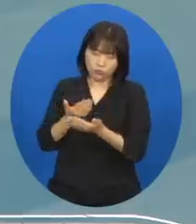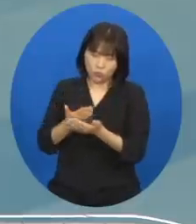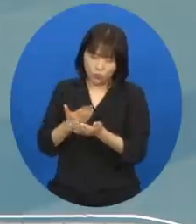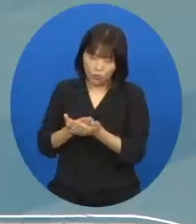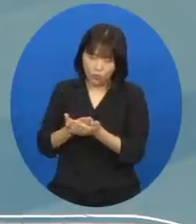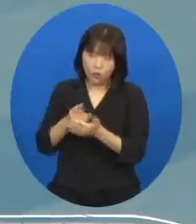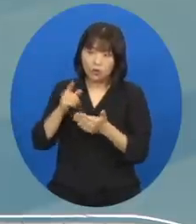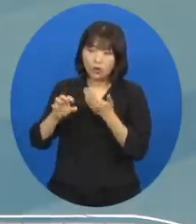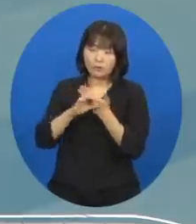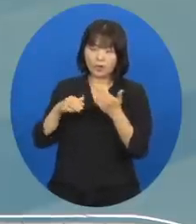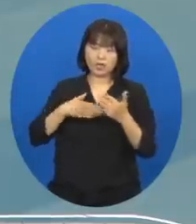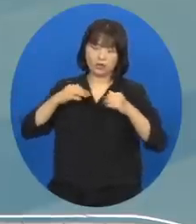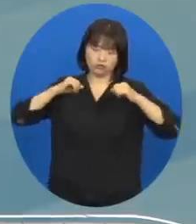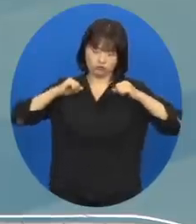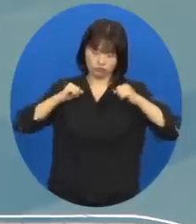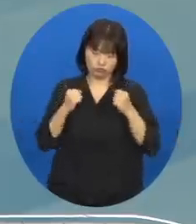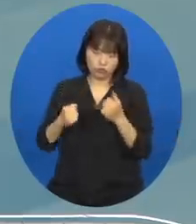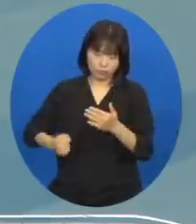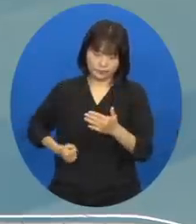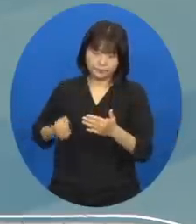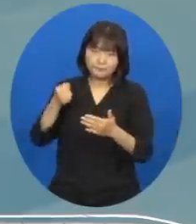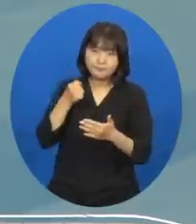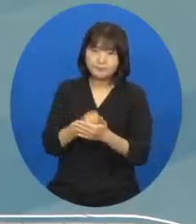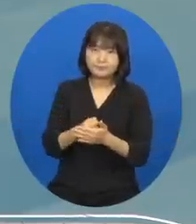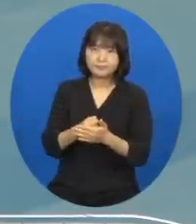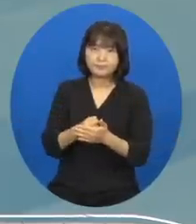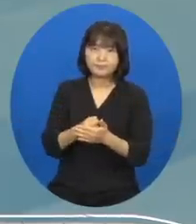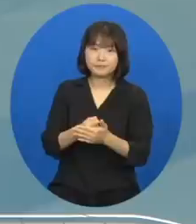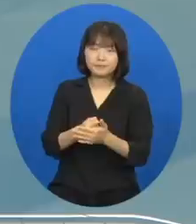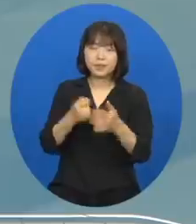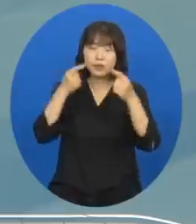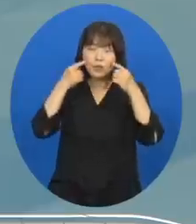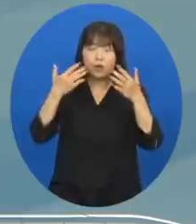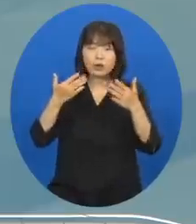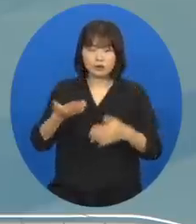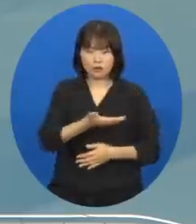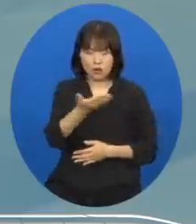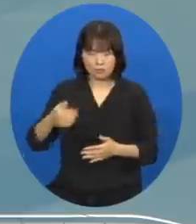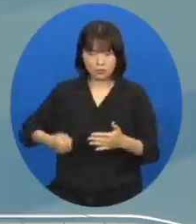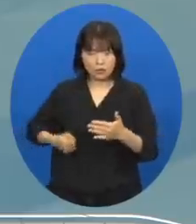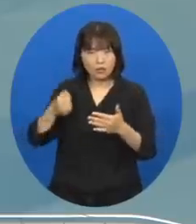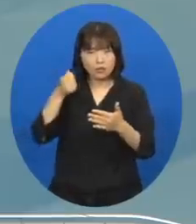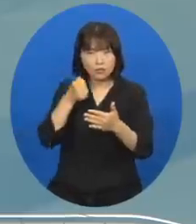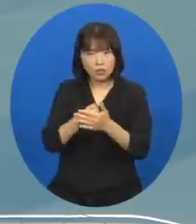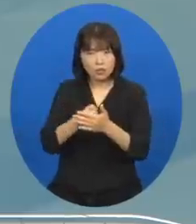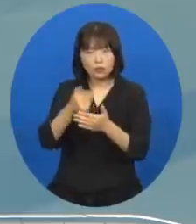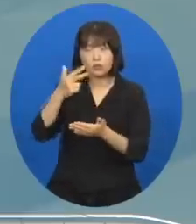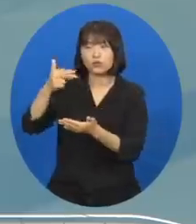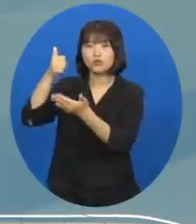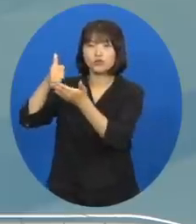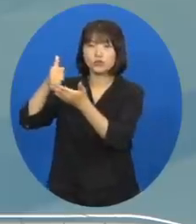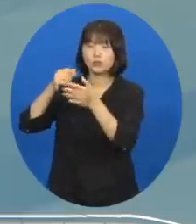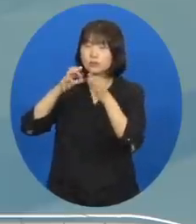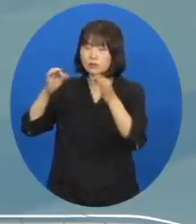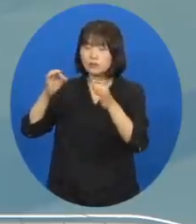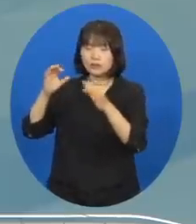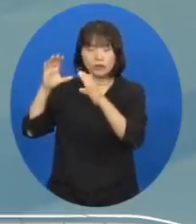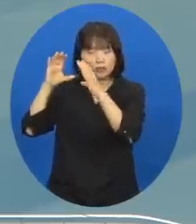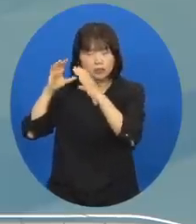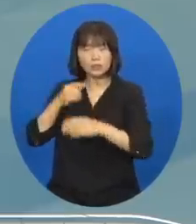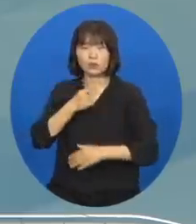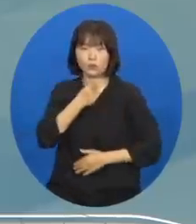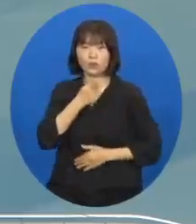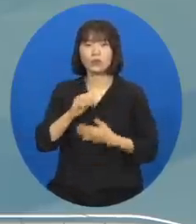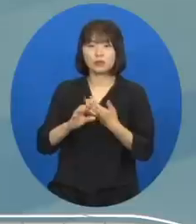제가 순종하겠습니다. 분명하게 여러분이 결단하고 주님의 음성을 듣기를 원하면